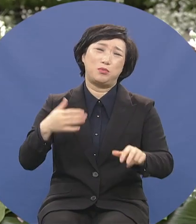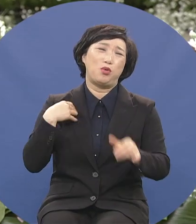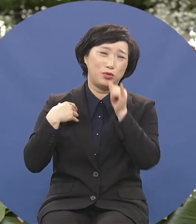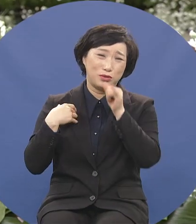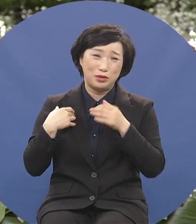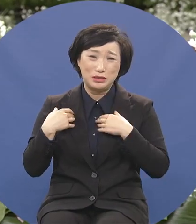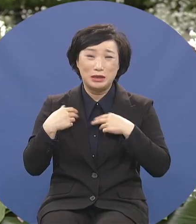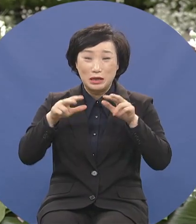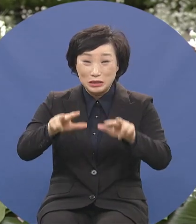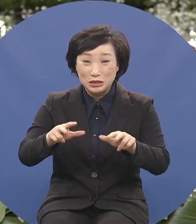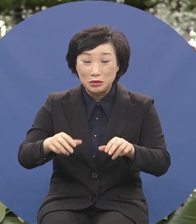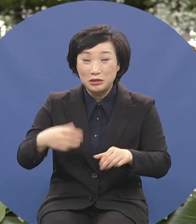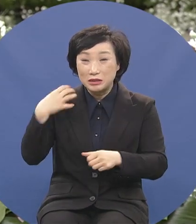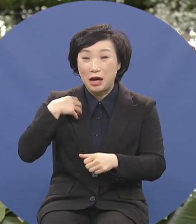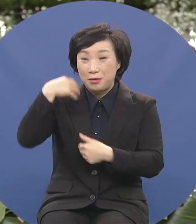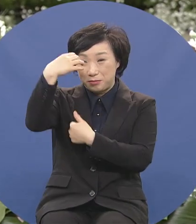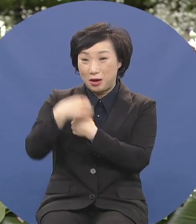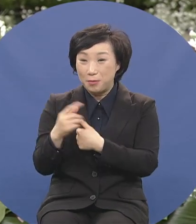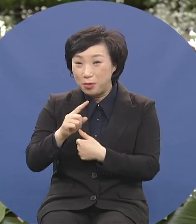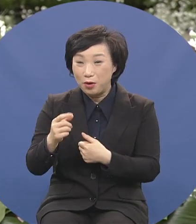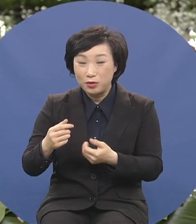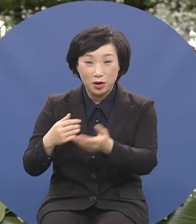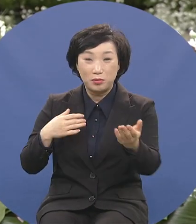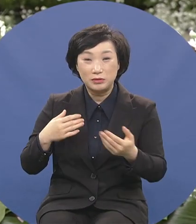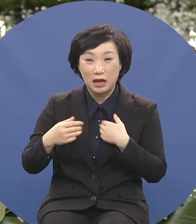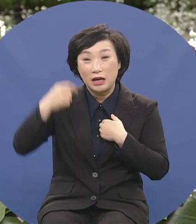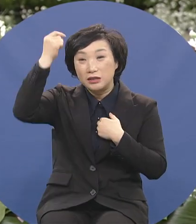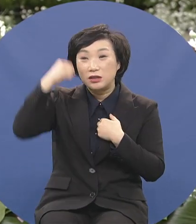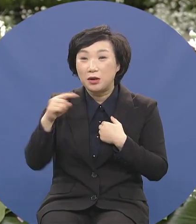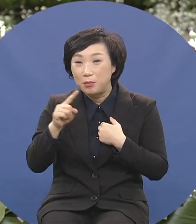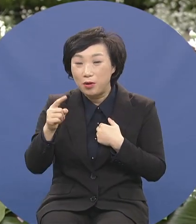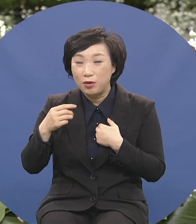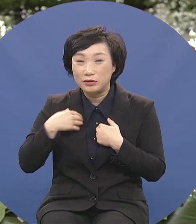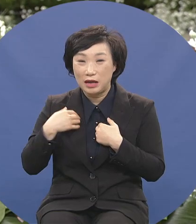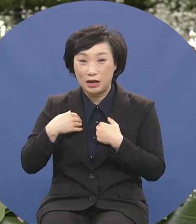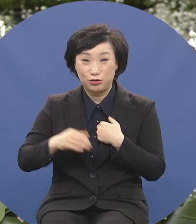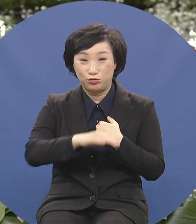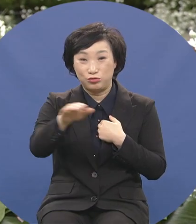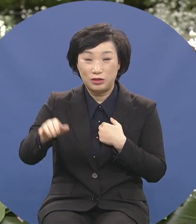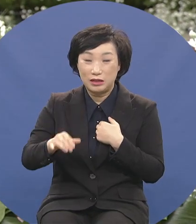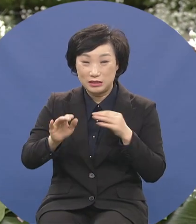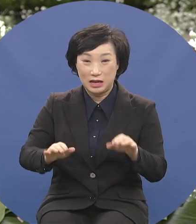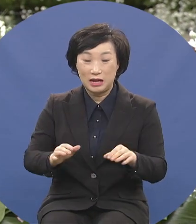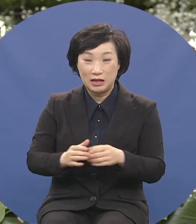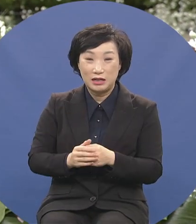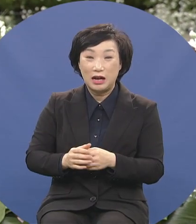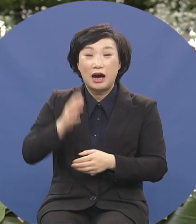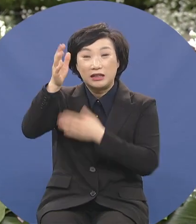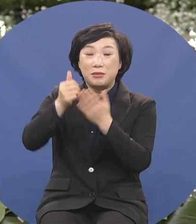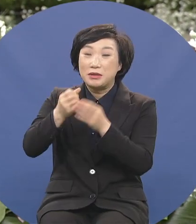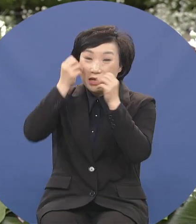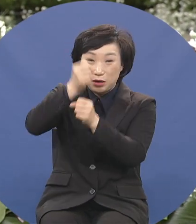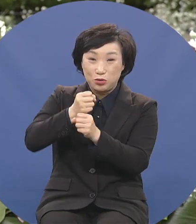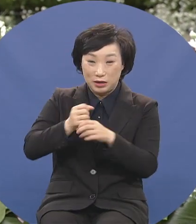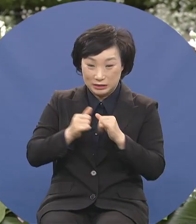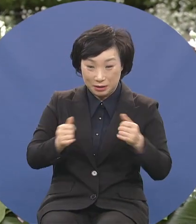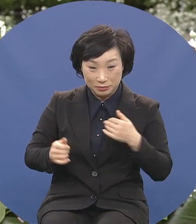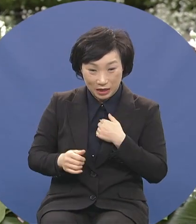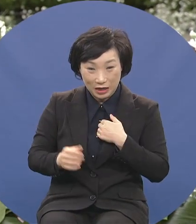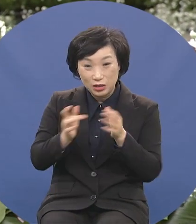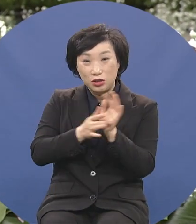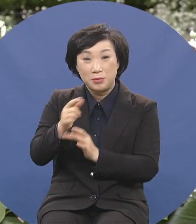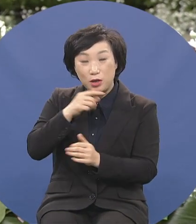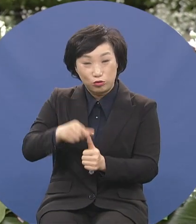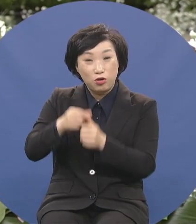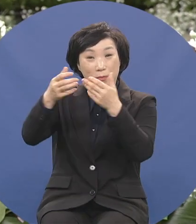어떤 사명을 가지고 어떤 책임을 느끼며 우리가 구원 창조된 자로서, 그 피로